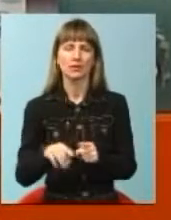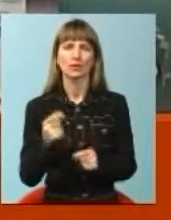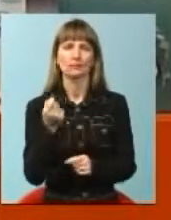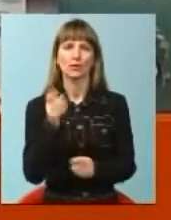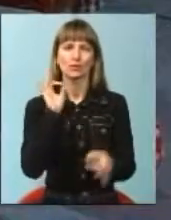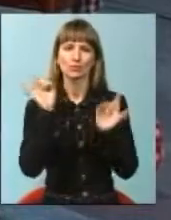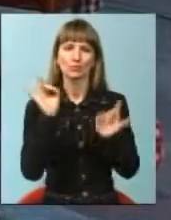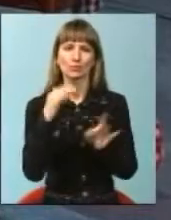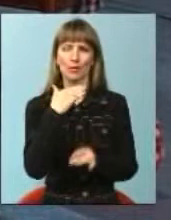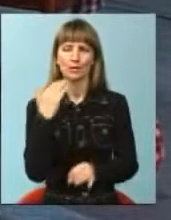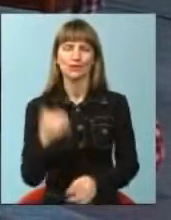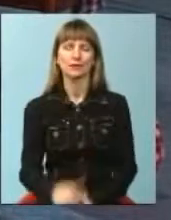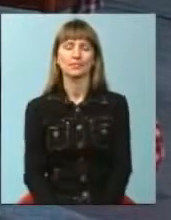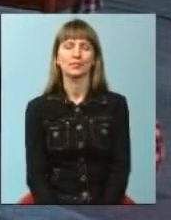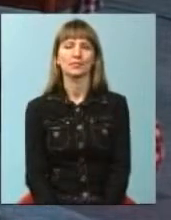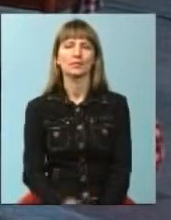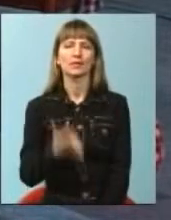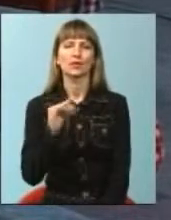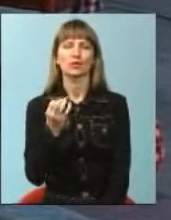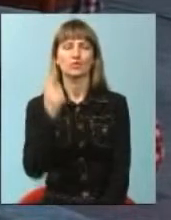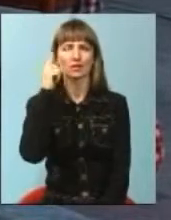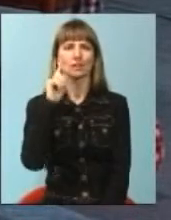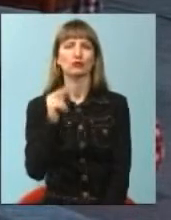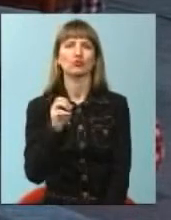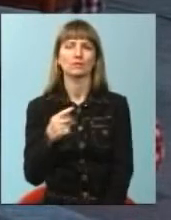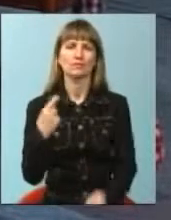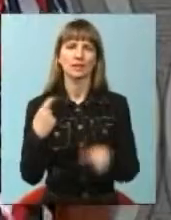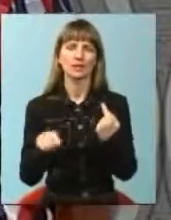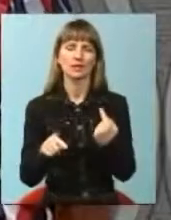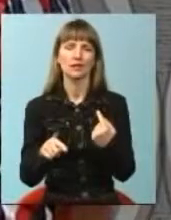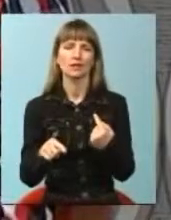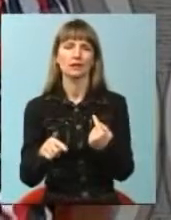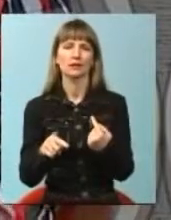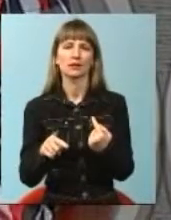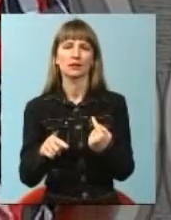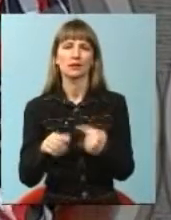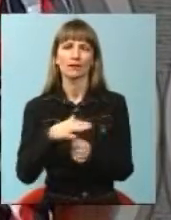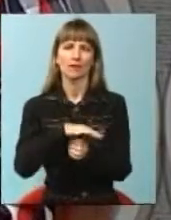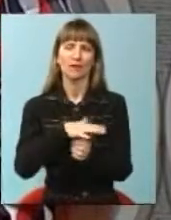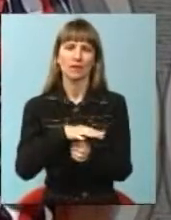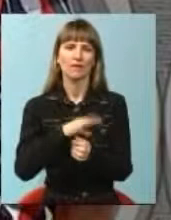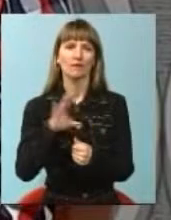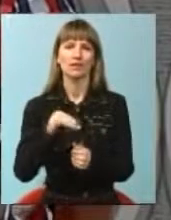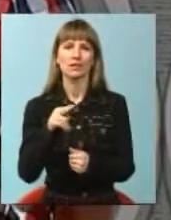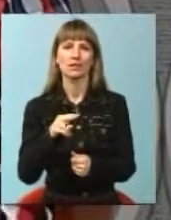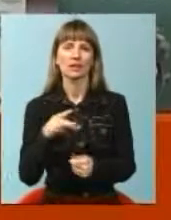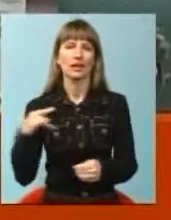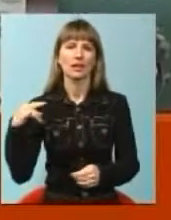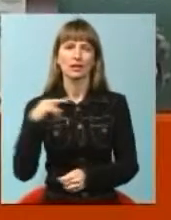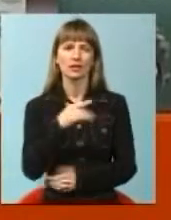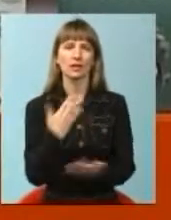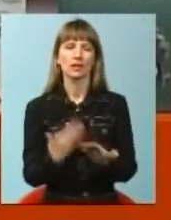трішки гучніший. Так, і взагалі, чи знаєш ти, чим відрізняється от саме цей гвинтокрил від